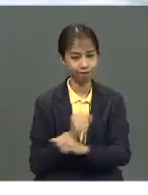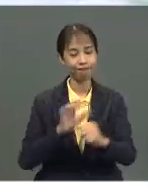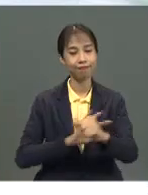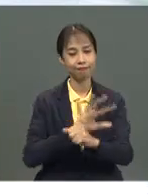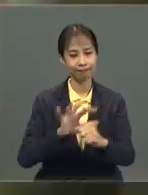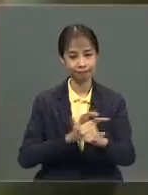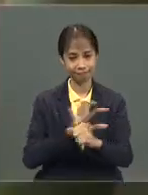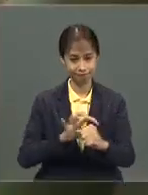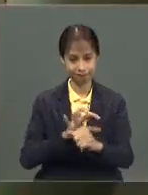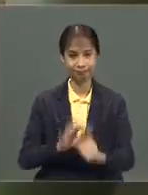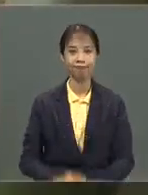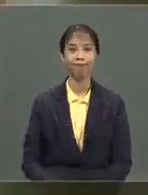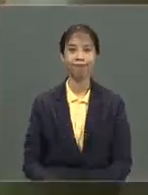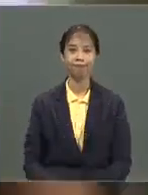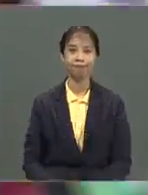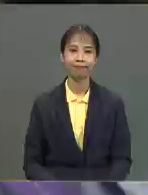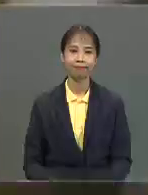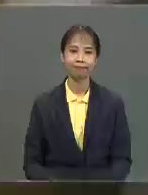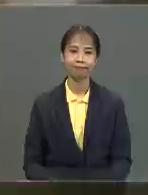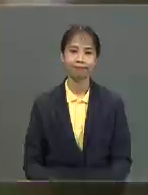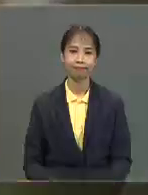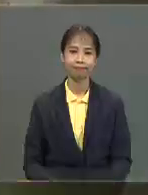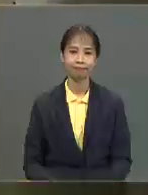โควิด-19 ให้มากที่สุดค่ะ